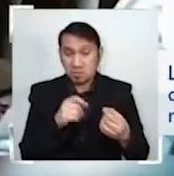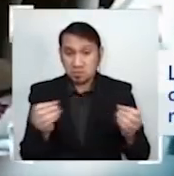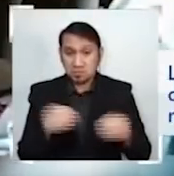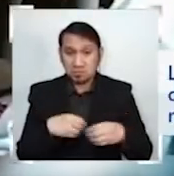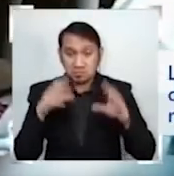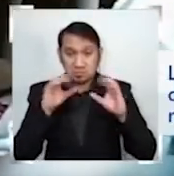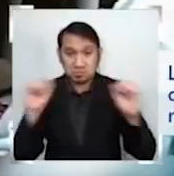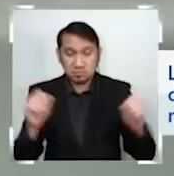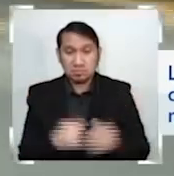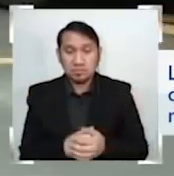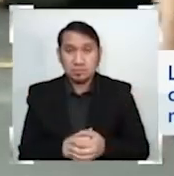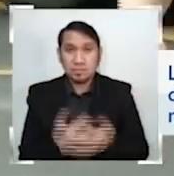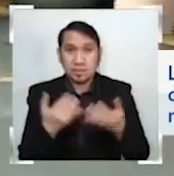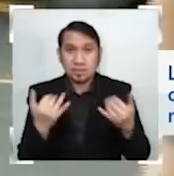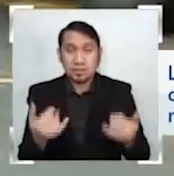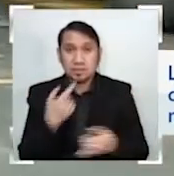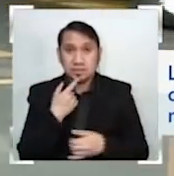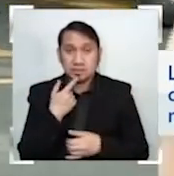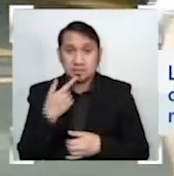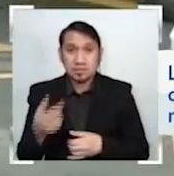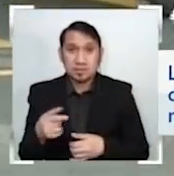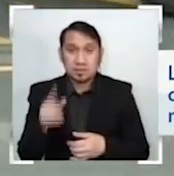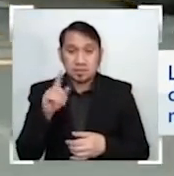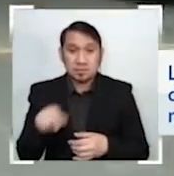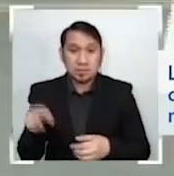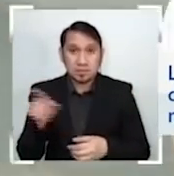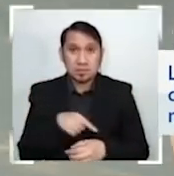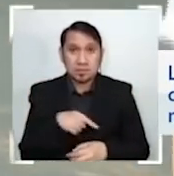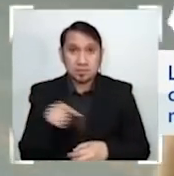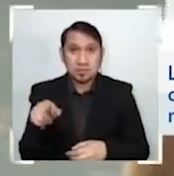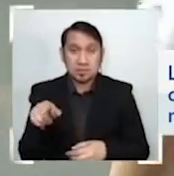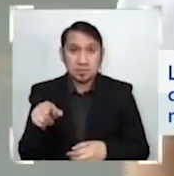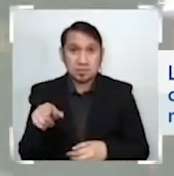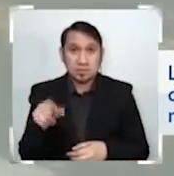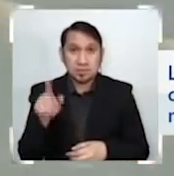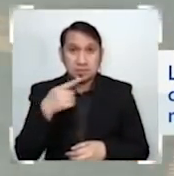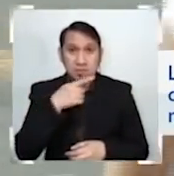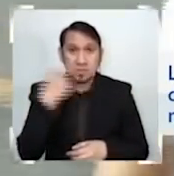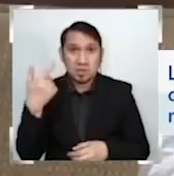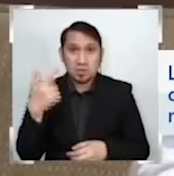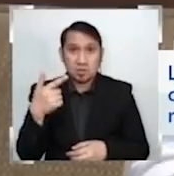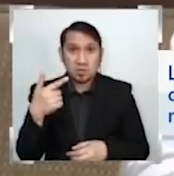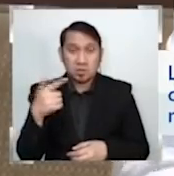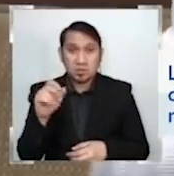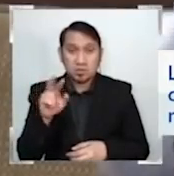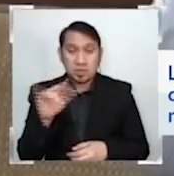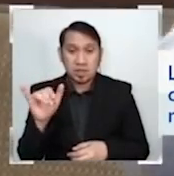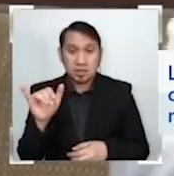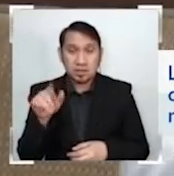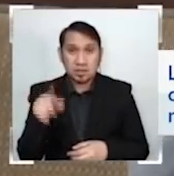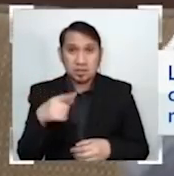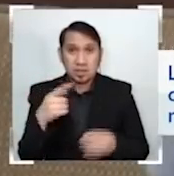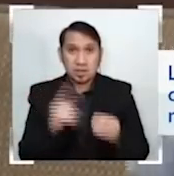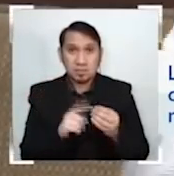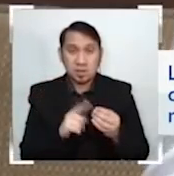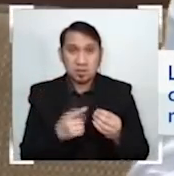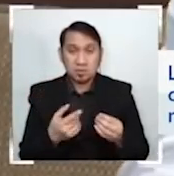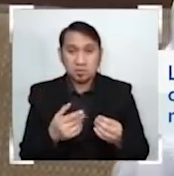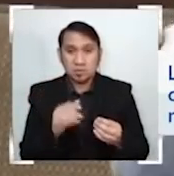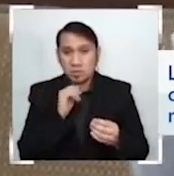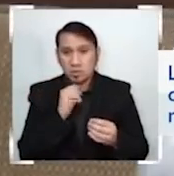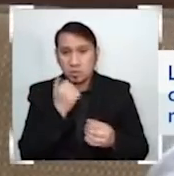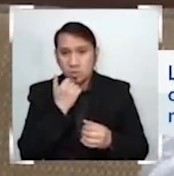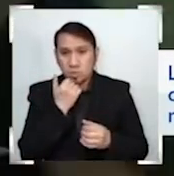dapat i-disbar si Attorney Ted Te dahil sa umano'y pagmimisquote nito sa isang probisyon ng 1977 Tax